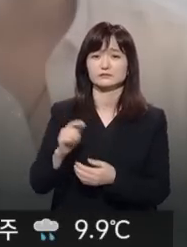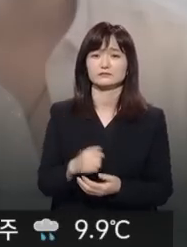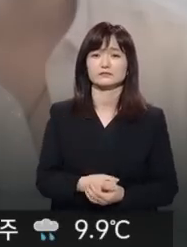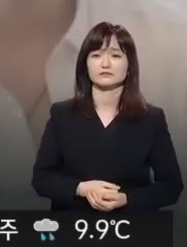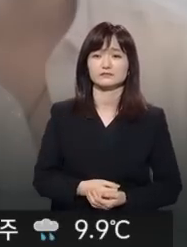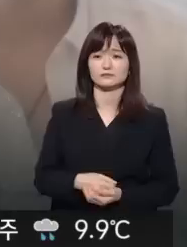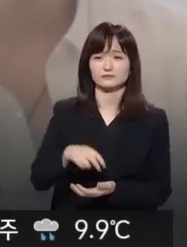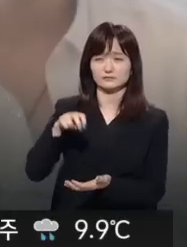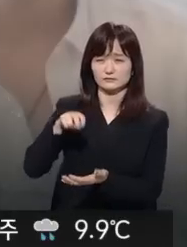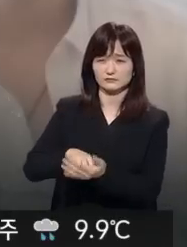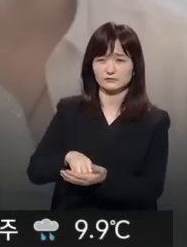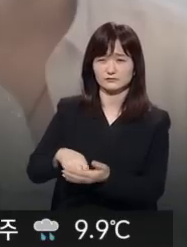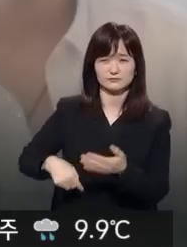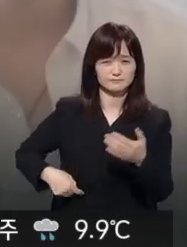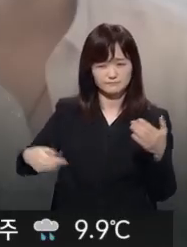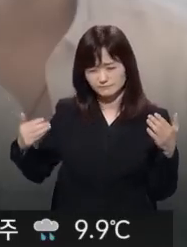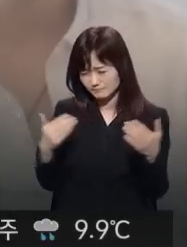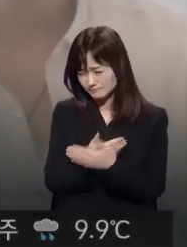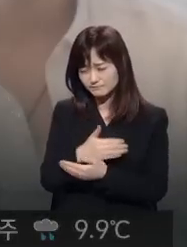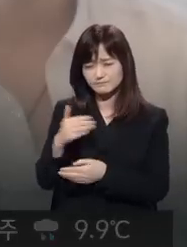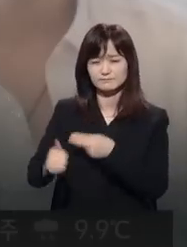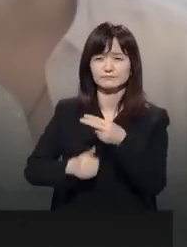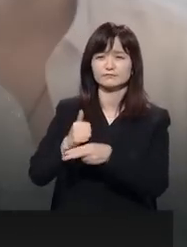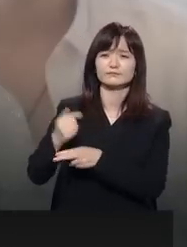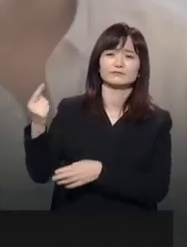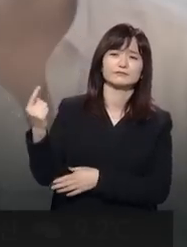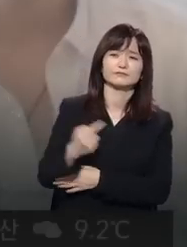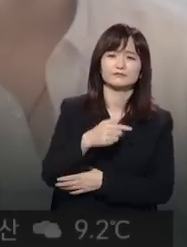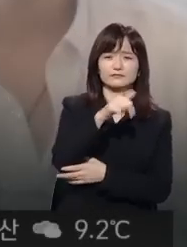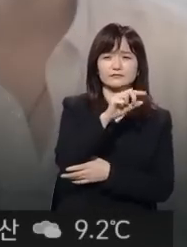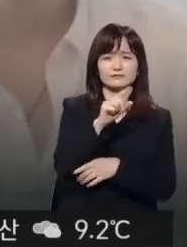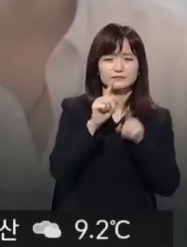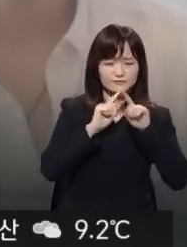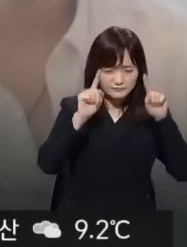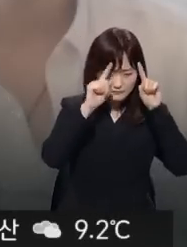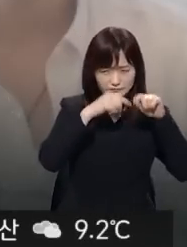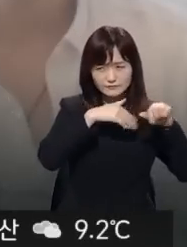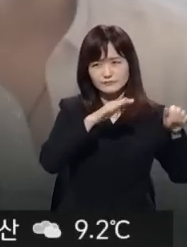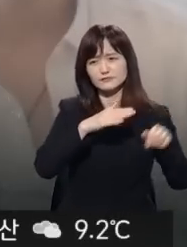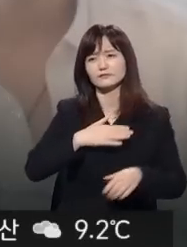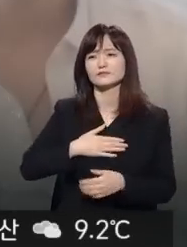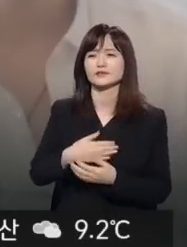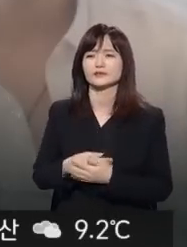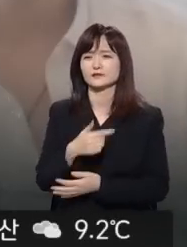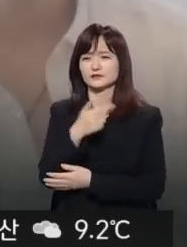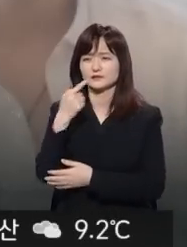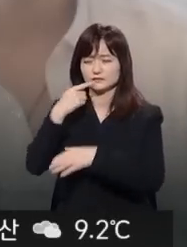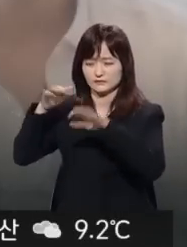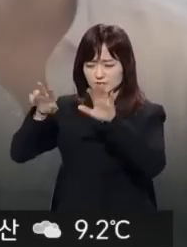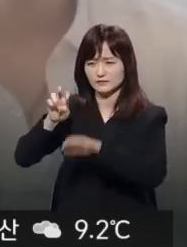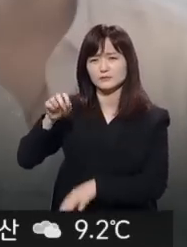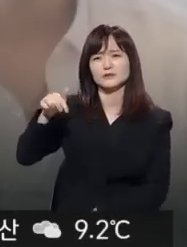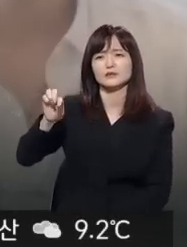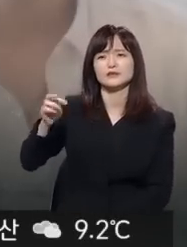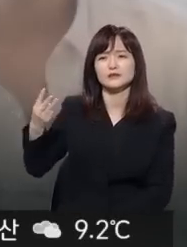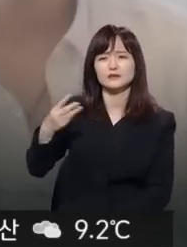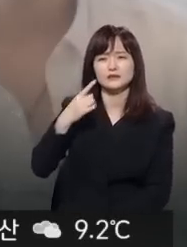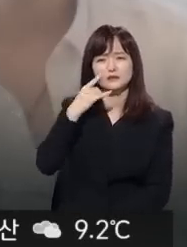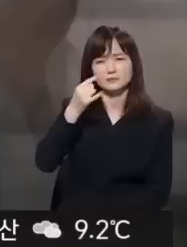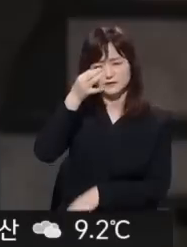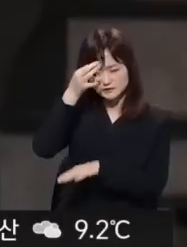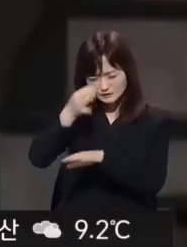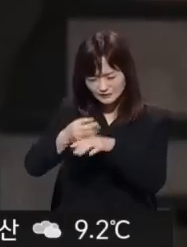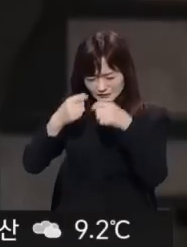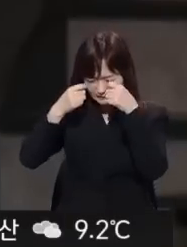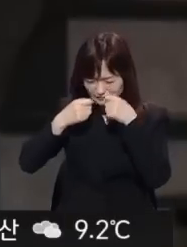무릎 꿇고 회개해라 뭐 신이 오신다 전두환은 지옥에 나는 대천사 미카엘이다 엄마 죄송해요 그러고 울고